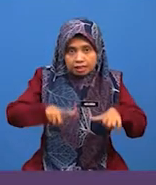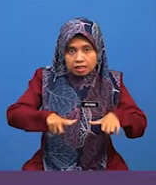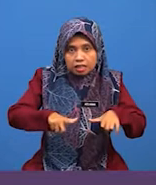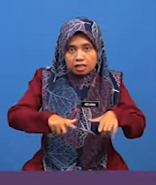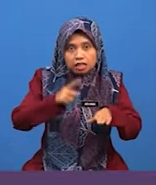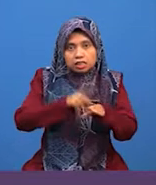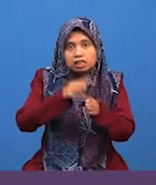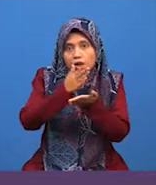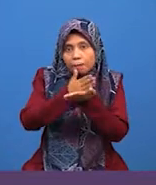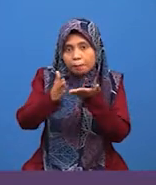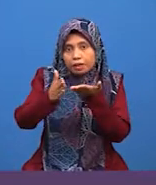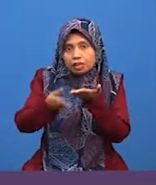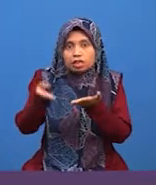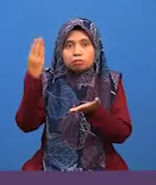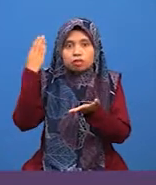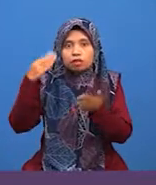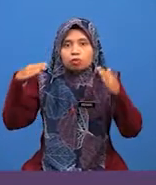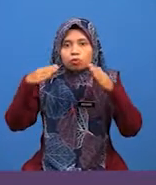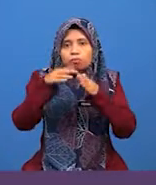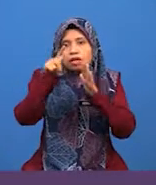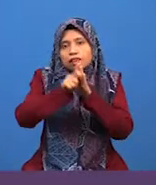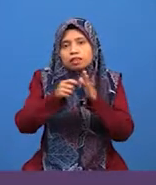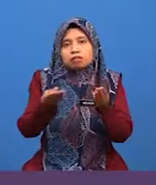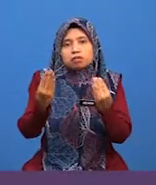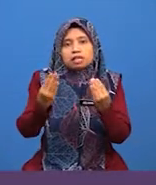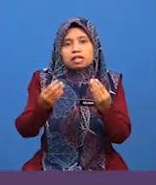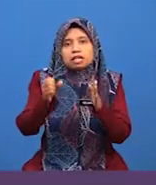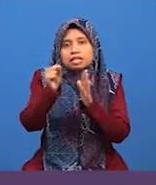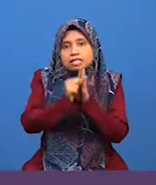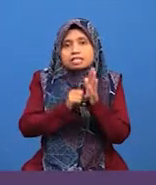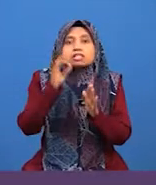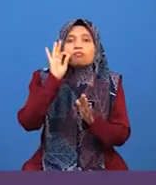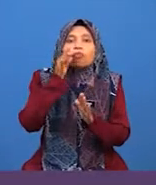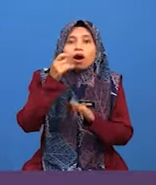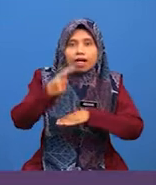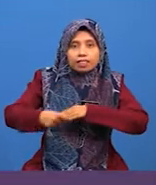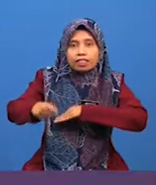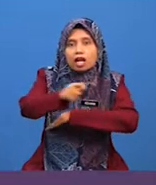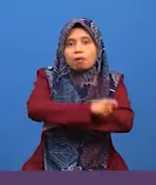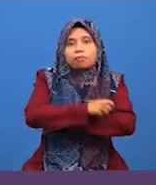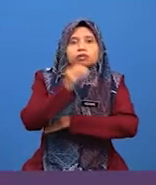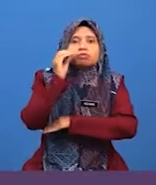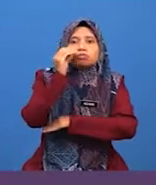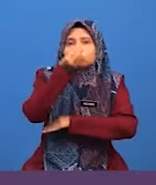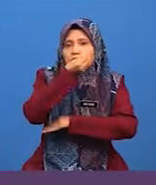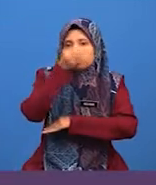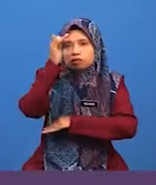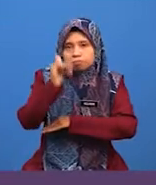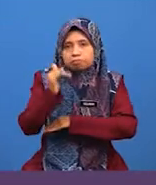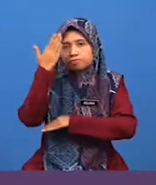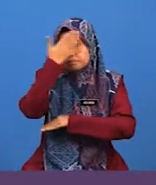terletak di bahagian belakang rumah terbalik, sebuah taman bunga yang